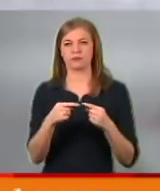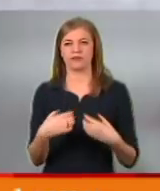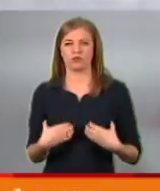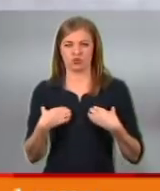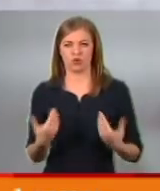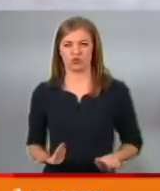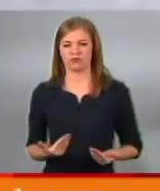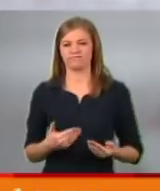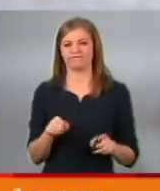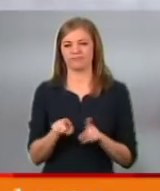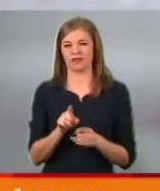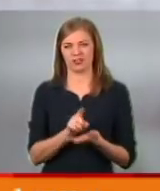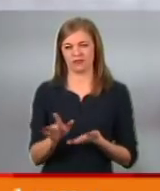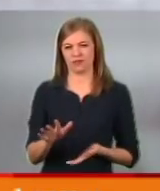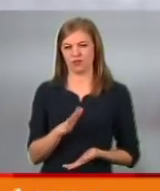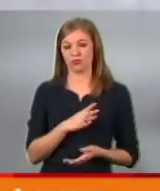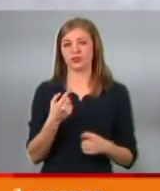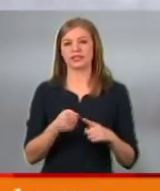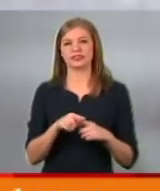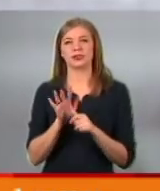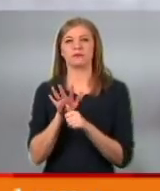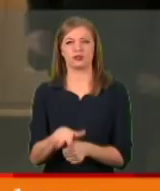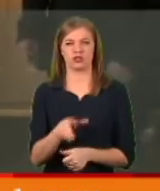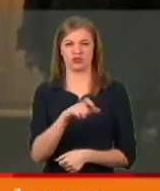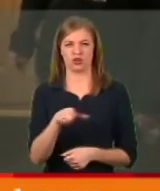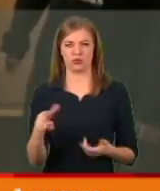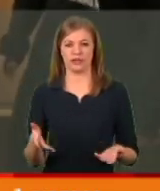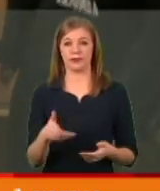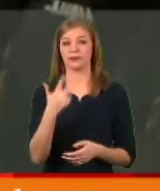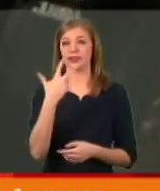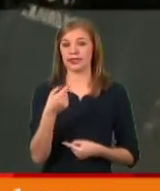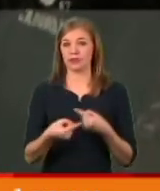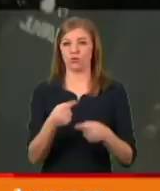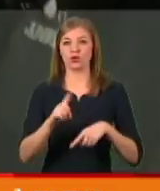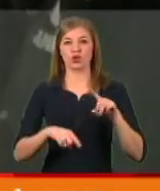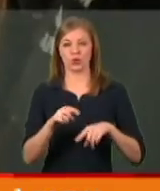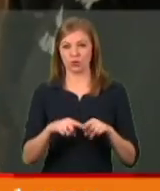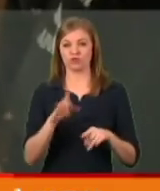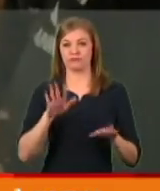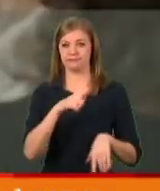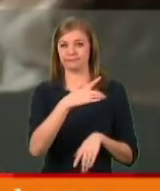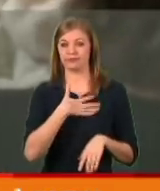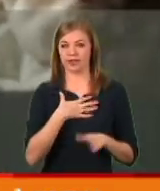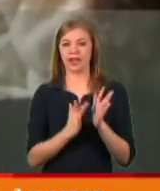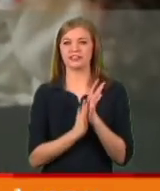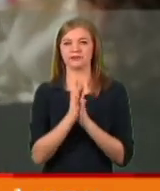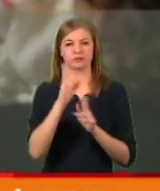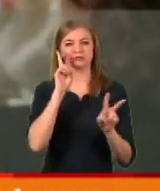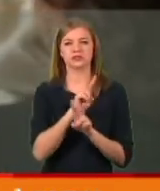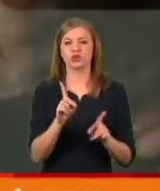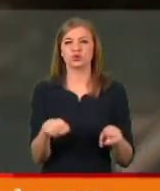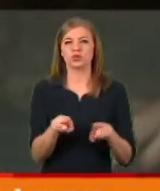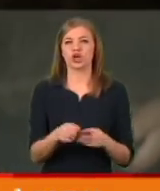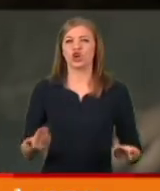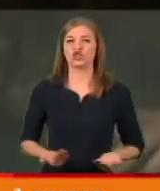жили. Ну так не мало би бути, знаєте, це приниження людей. Три покоління родичів Наталі в Канаді виросли, не знаючи, що